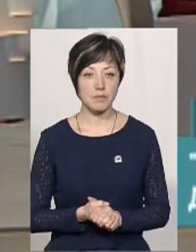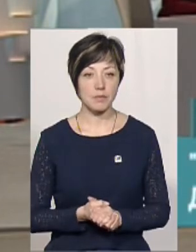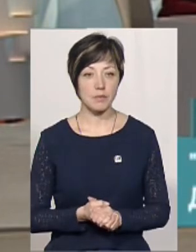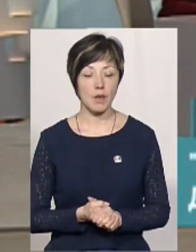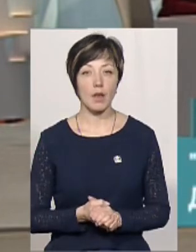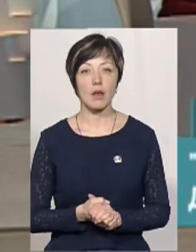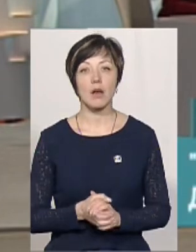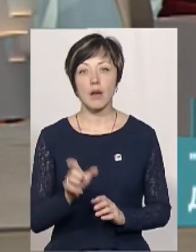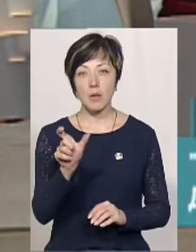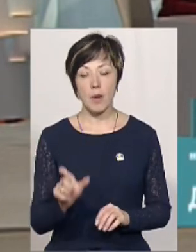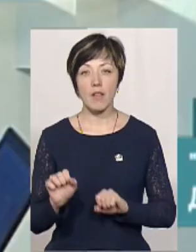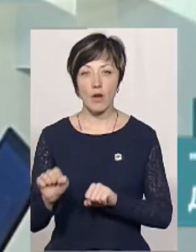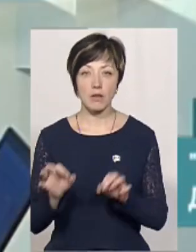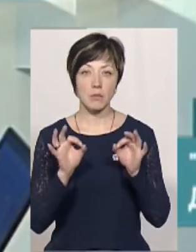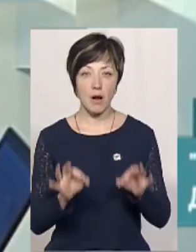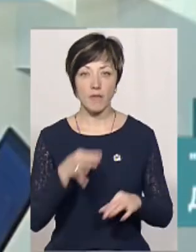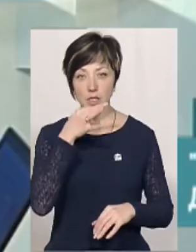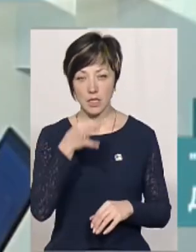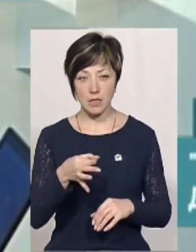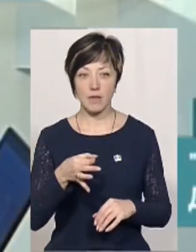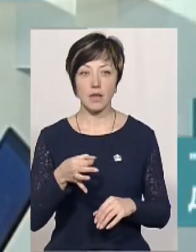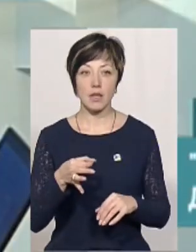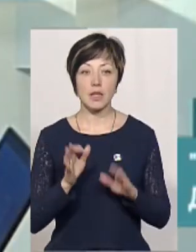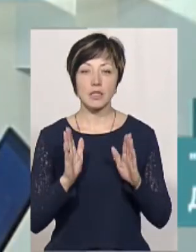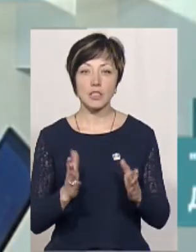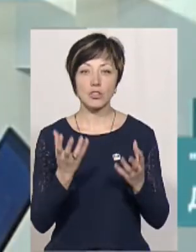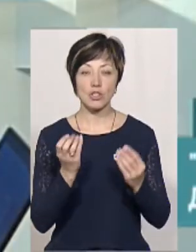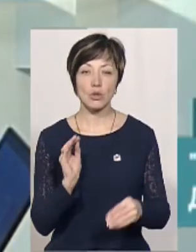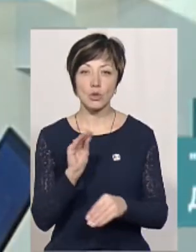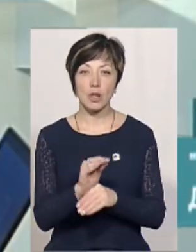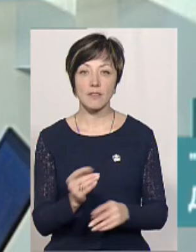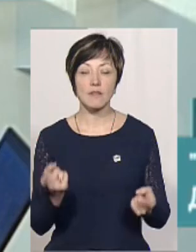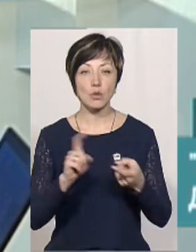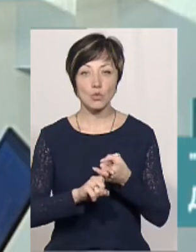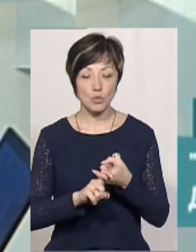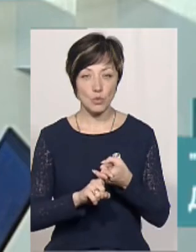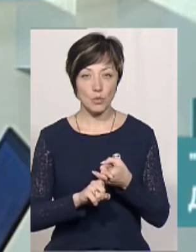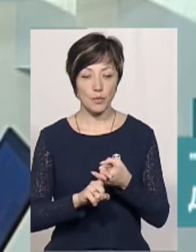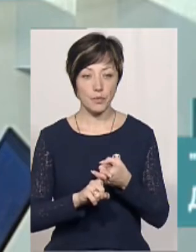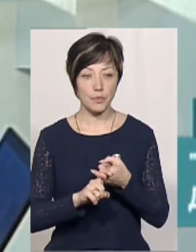Пан адвокат так Савінський все правильно сказав. Хіба що хочу сказати, у зв'язку з